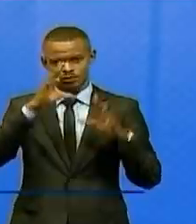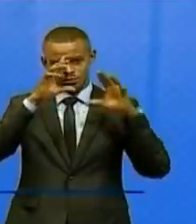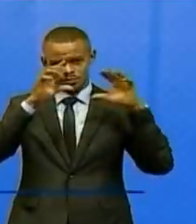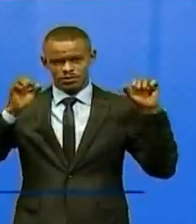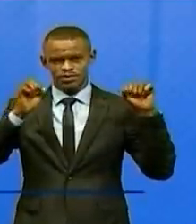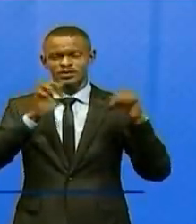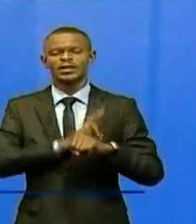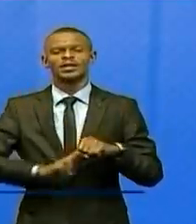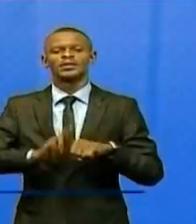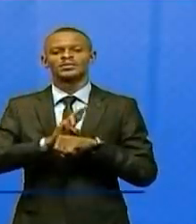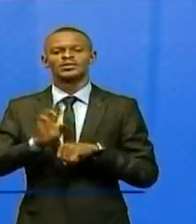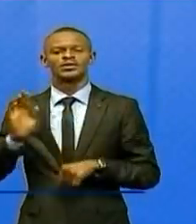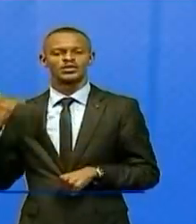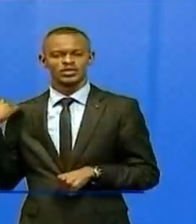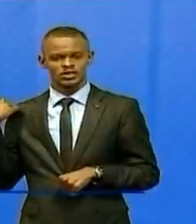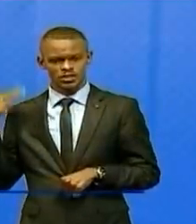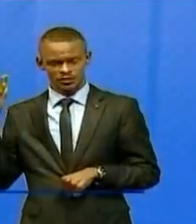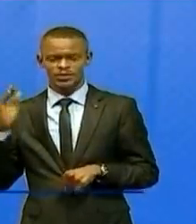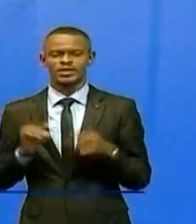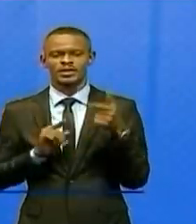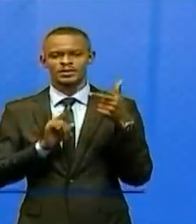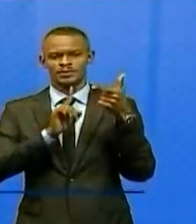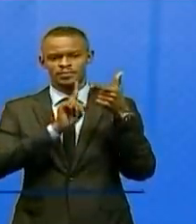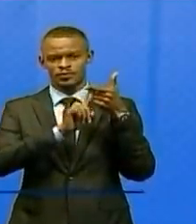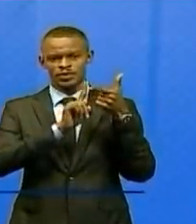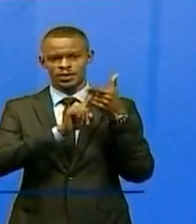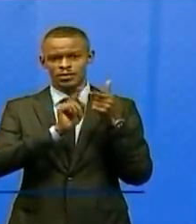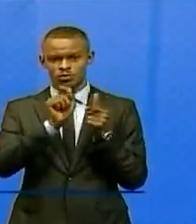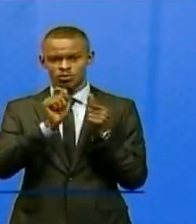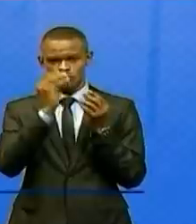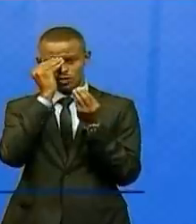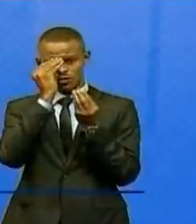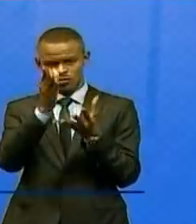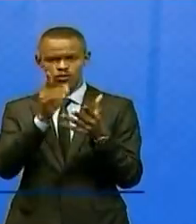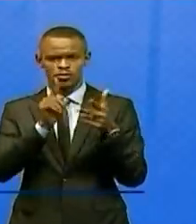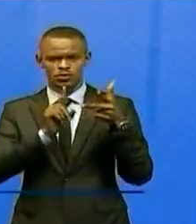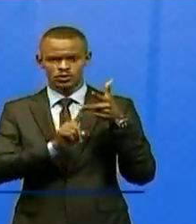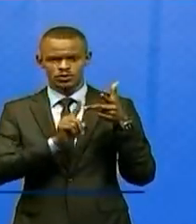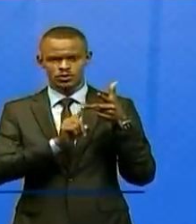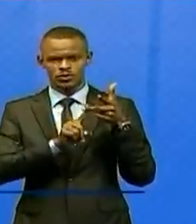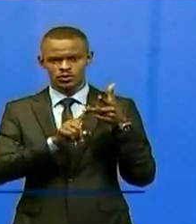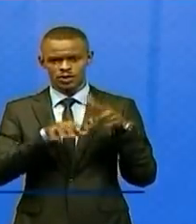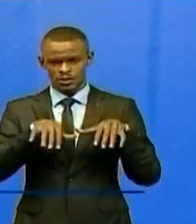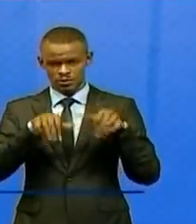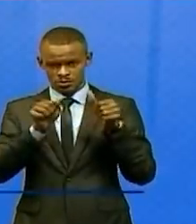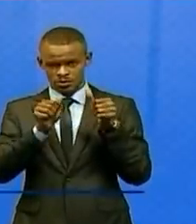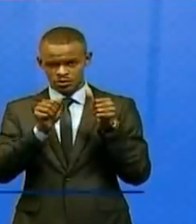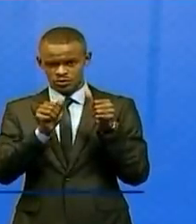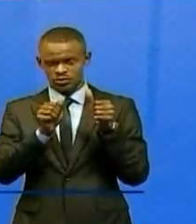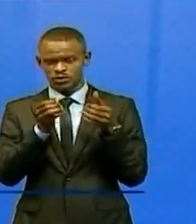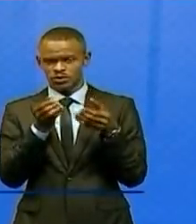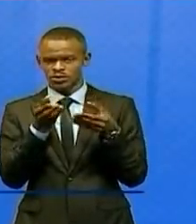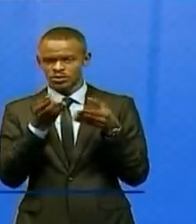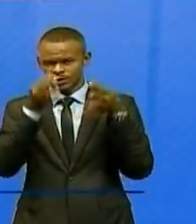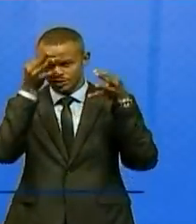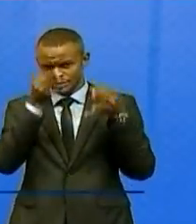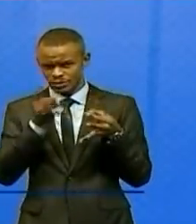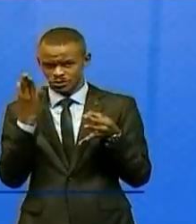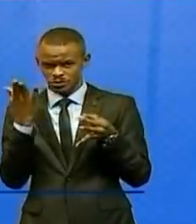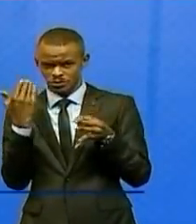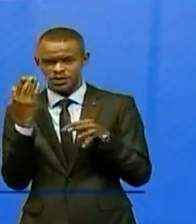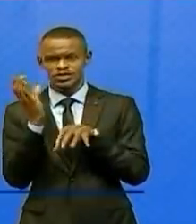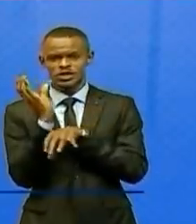2. Points d'information. 3. Approbation d'un relevé de décision du Conseil des ministres.